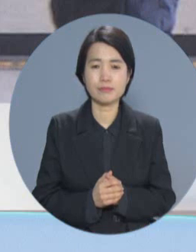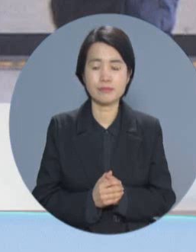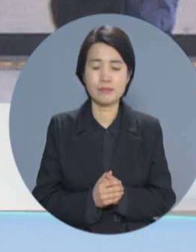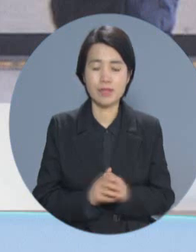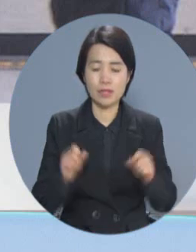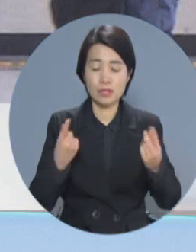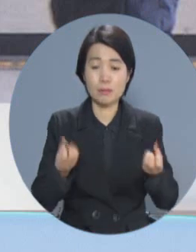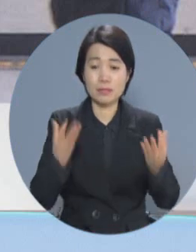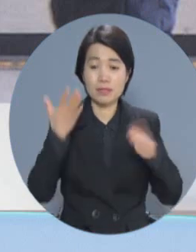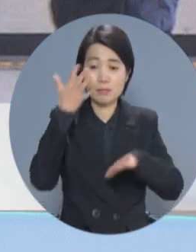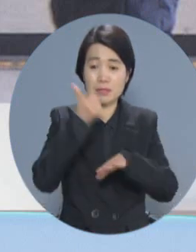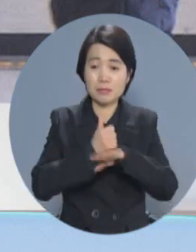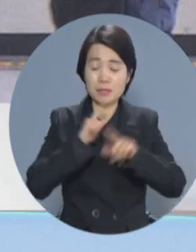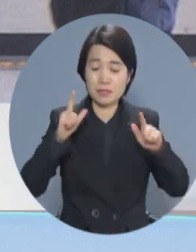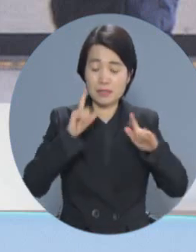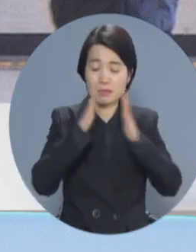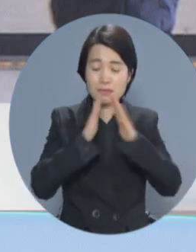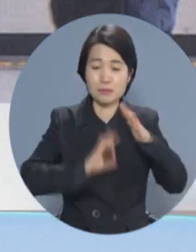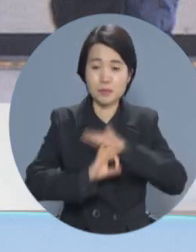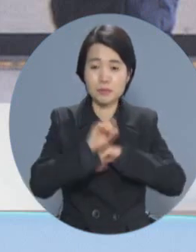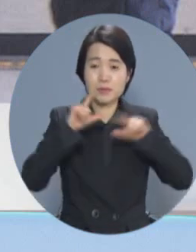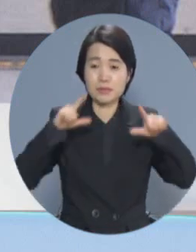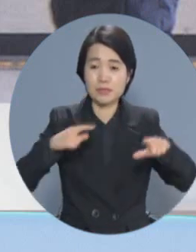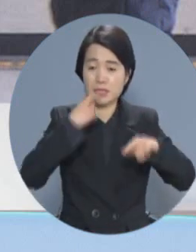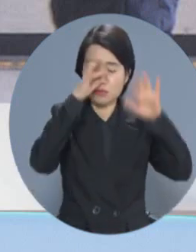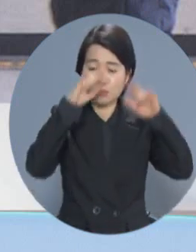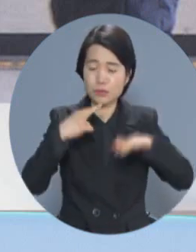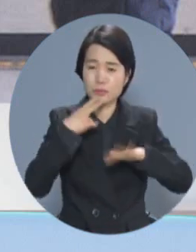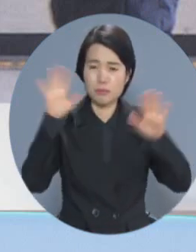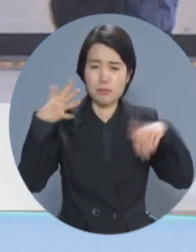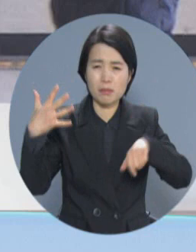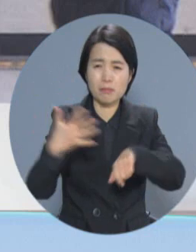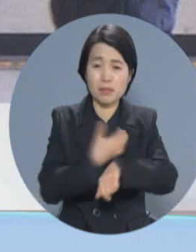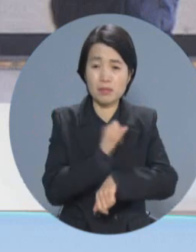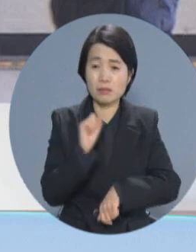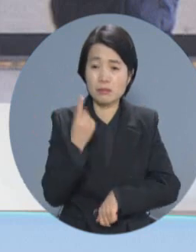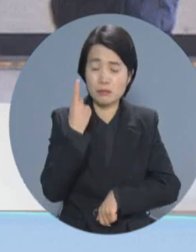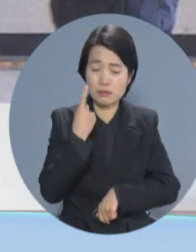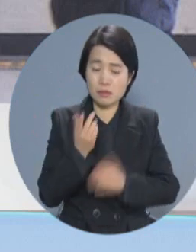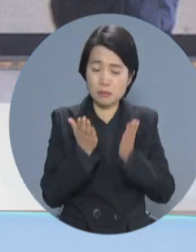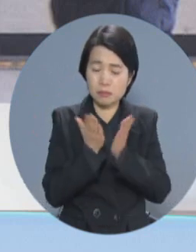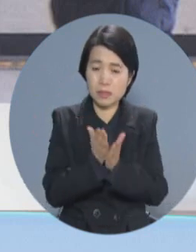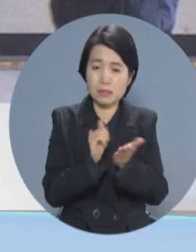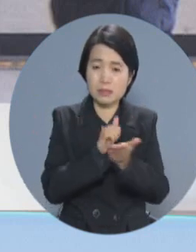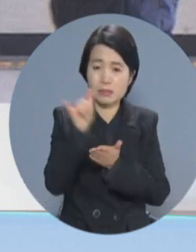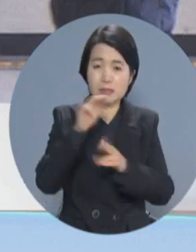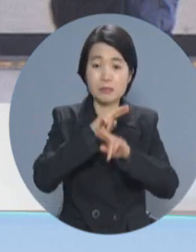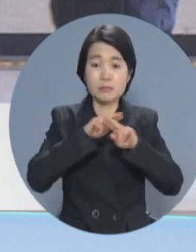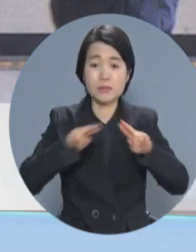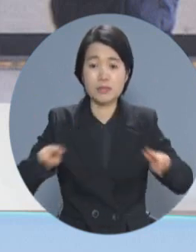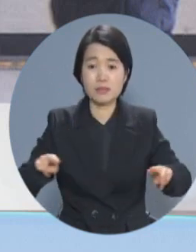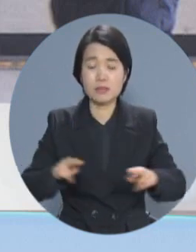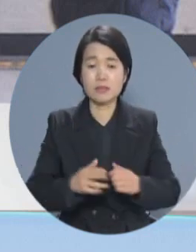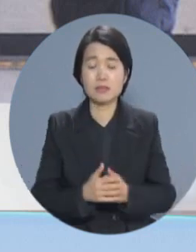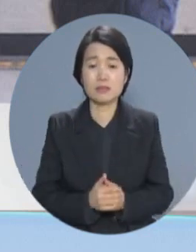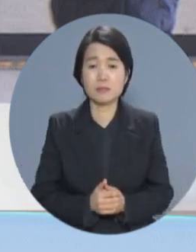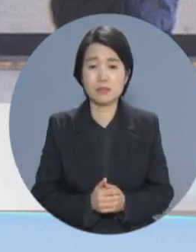연휴 마지막 날 전남 동부 지역은 큰 눈은 내리지 않았지만 바람이 강하게 불면서 배편과 항공편이